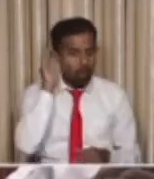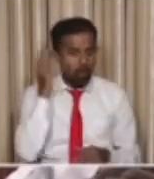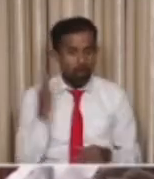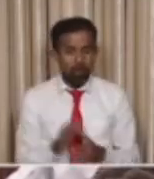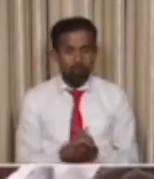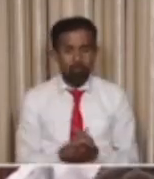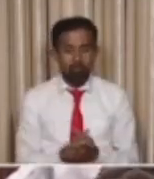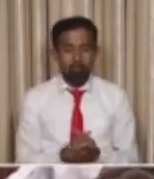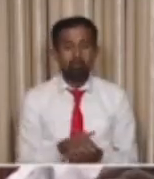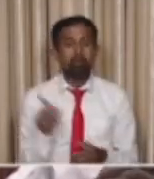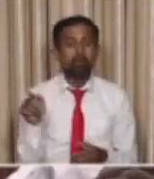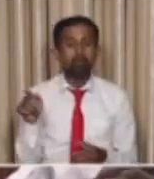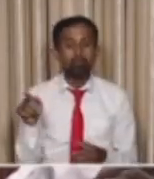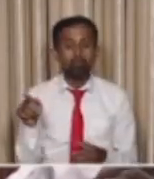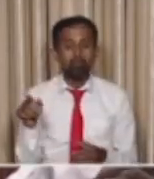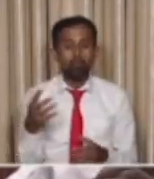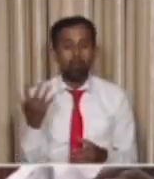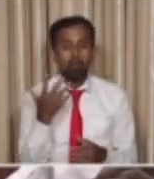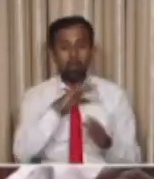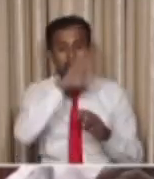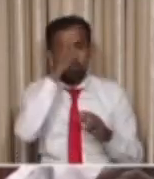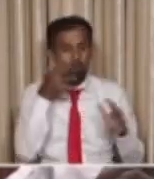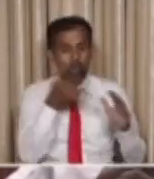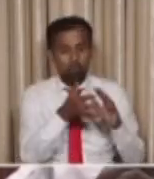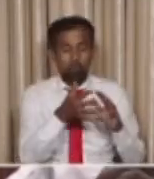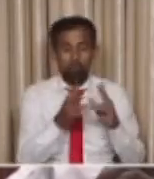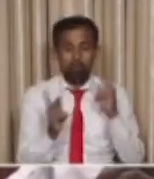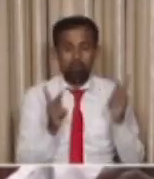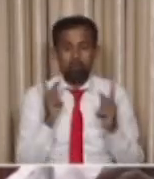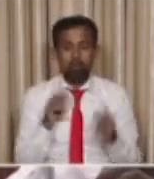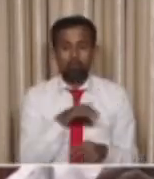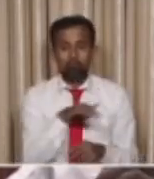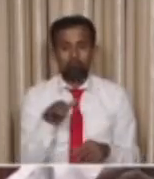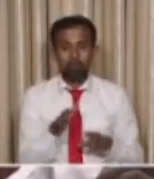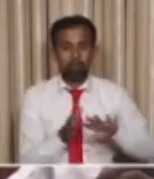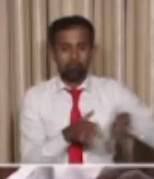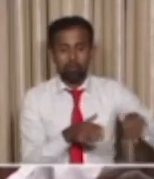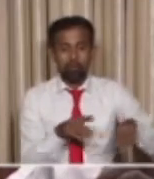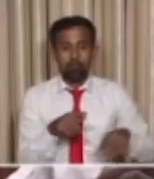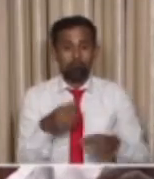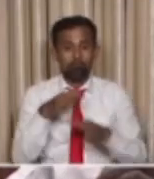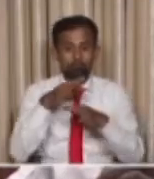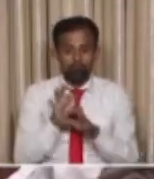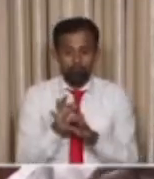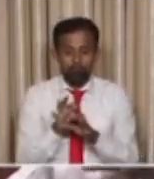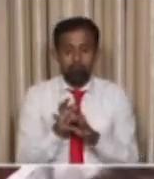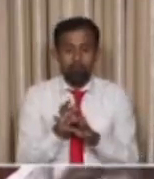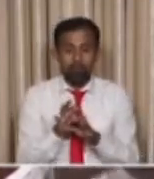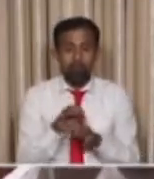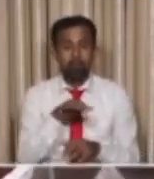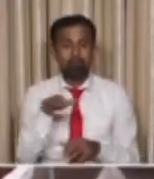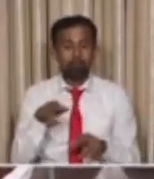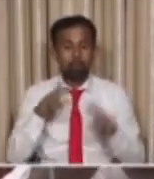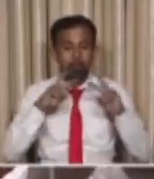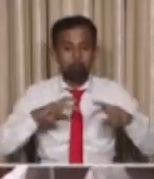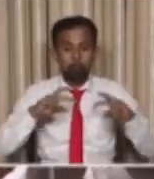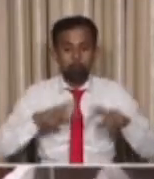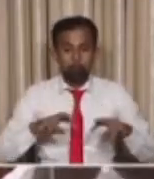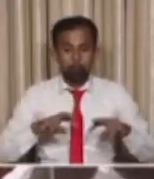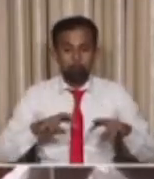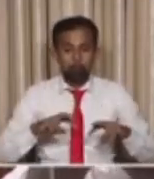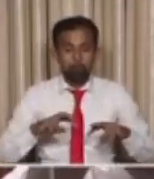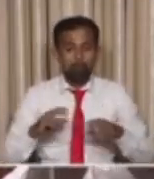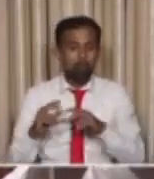අද කවුද ඒ රාවණා ගුහාව සංචාරක ශ්‍රේෂ්ඨයෙන් හැරෙන්න විද්‍යාත්මක පුරාවිද්‍යා ශ්‍රේෂ්ඨයෙන් පරීක්ෂණිකයන්